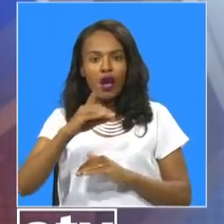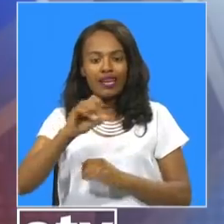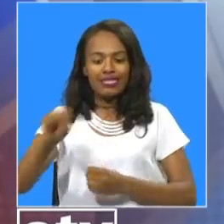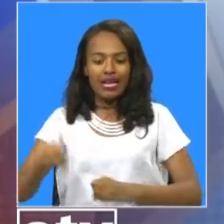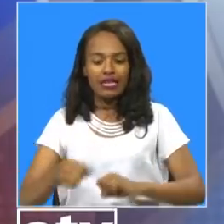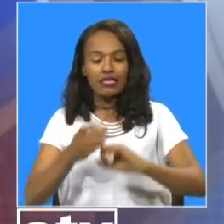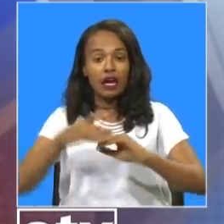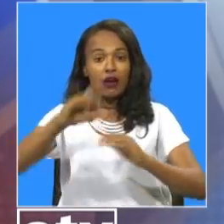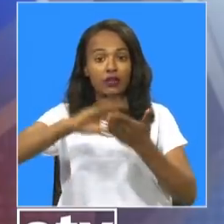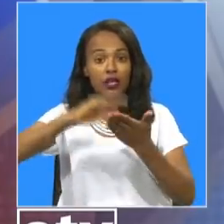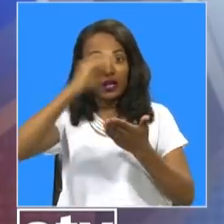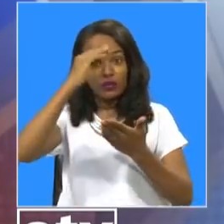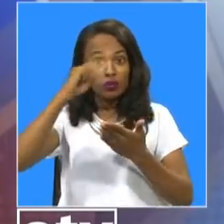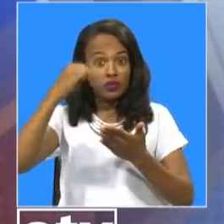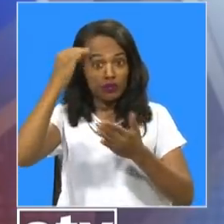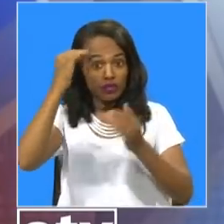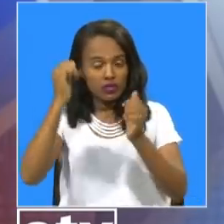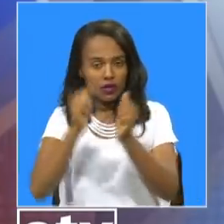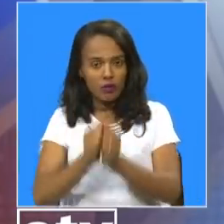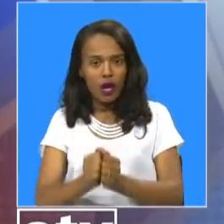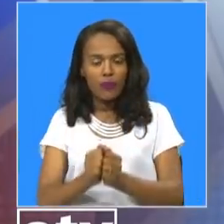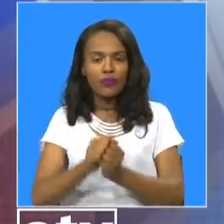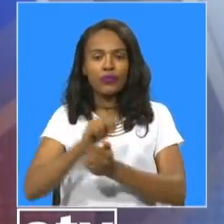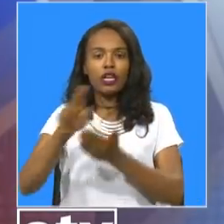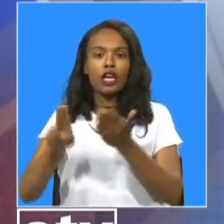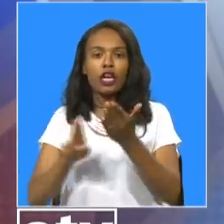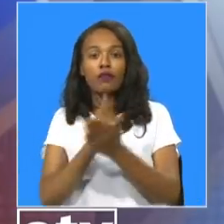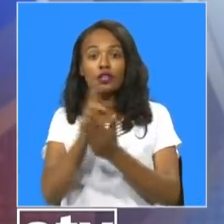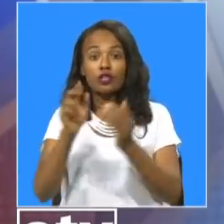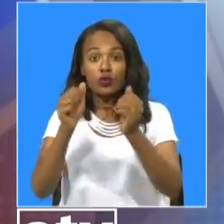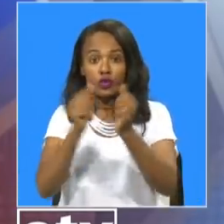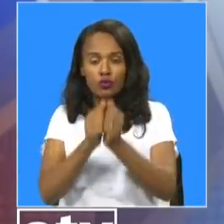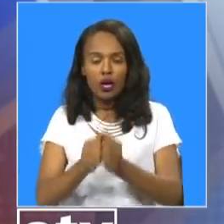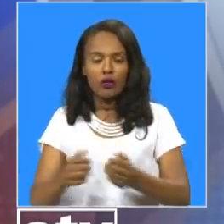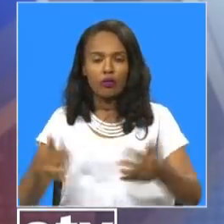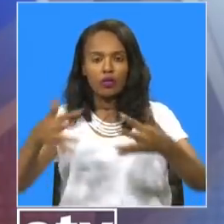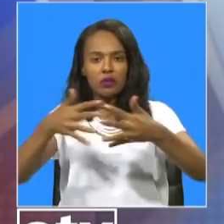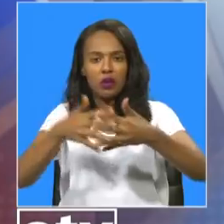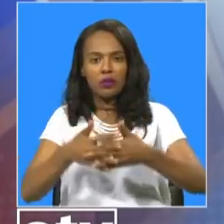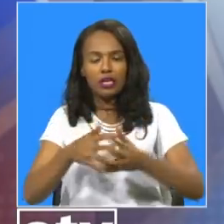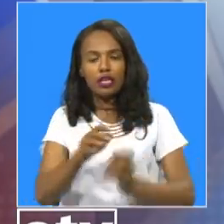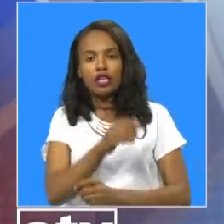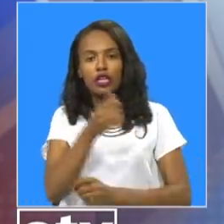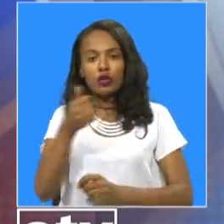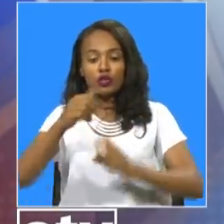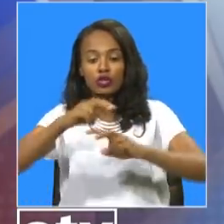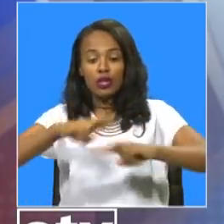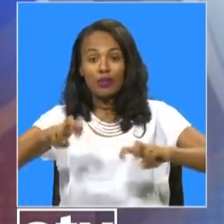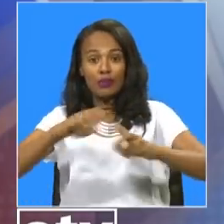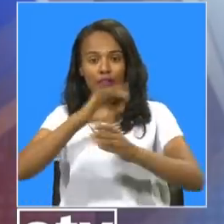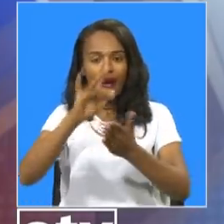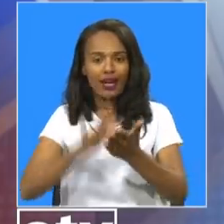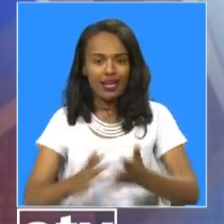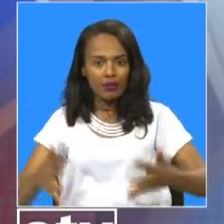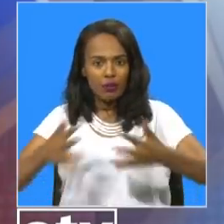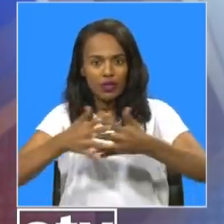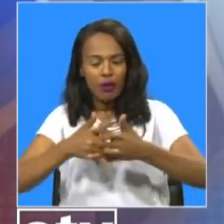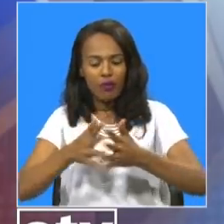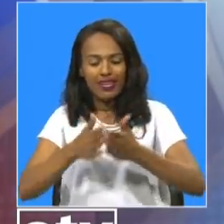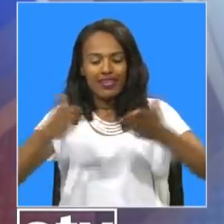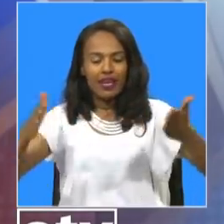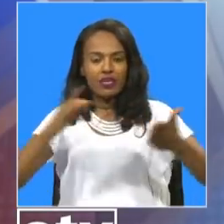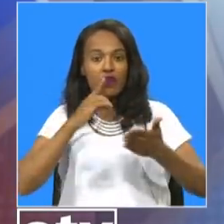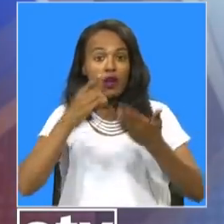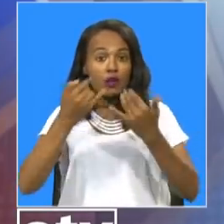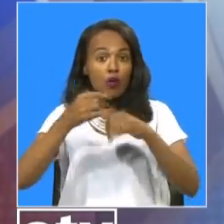ከሳይንስና ከፍተኛ ትምህርት ሚኒስቴርም ጋር ከዩኒቨርሲቲዎችም ጋር በመተባበር ሌሎች ምርምር ማዕከላትም ጋር በመተባበር እያሰፋን ነው። አሁን በአሁኑ